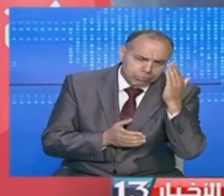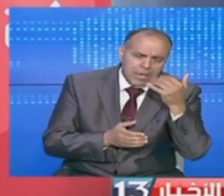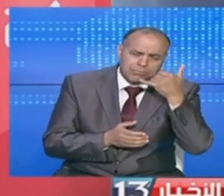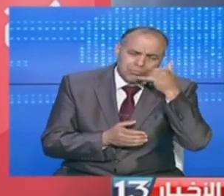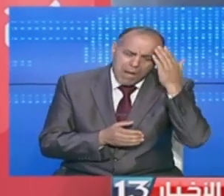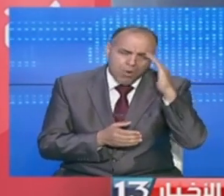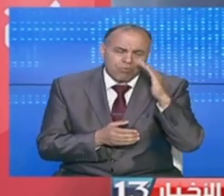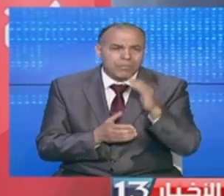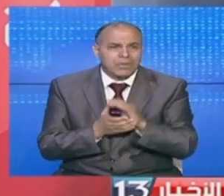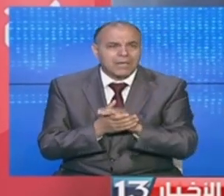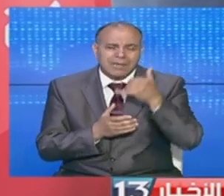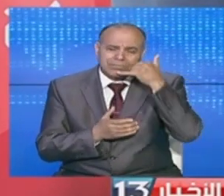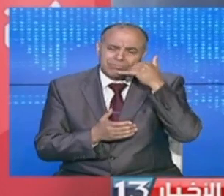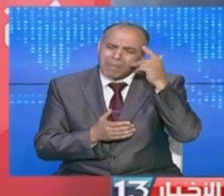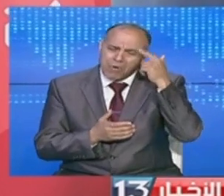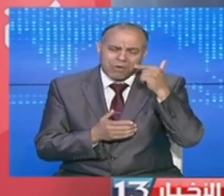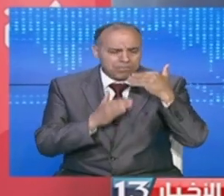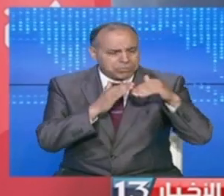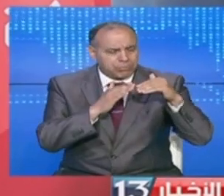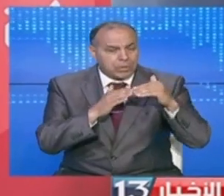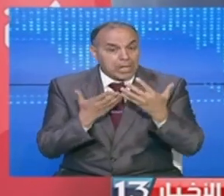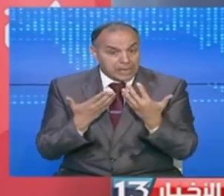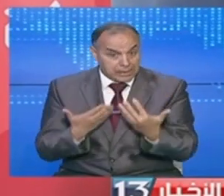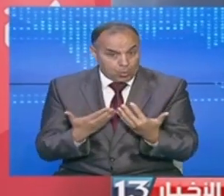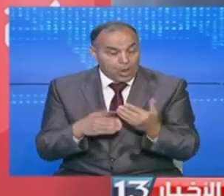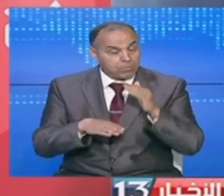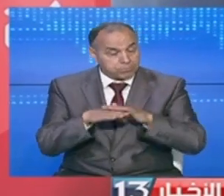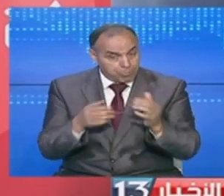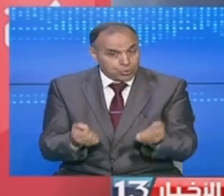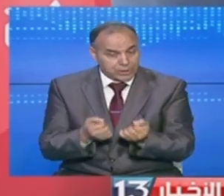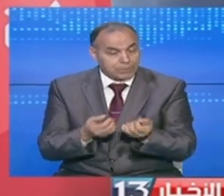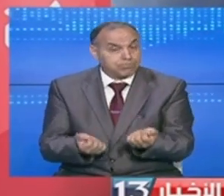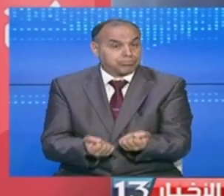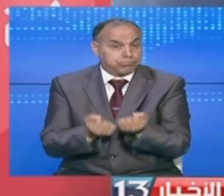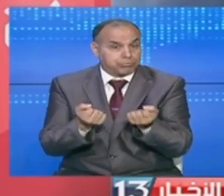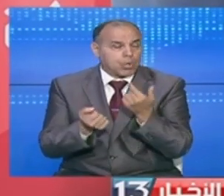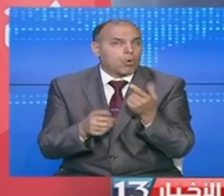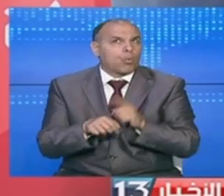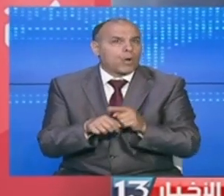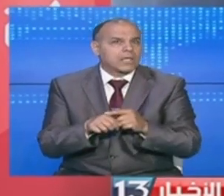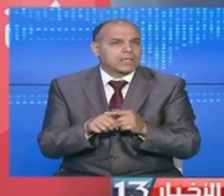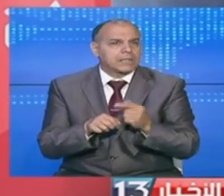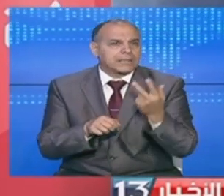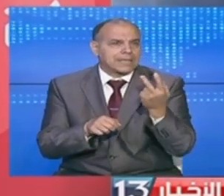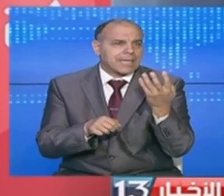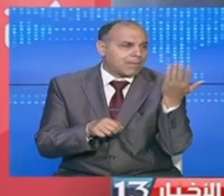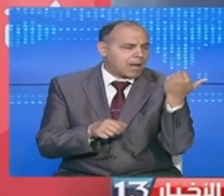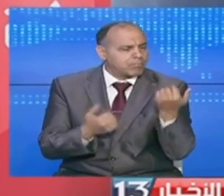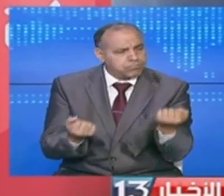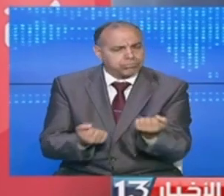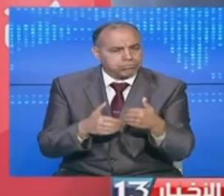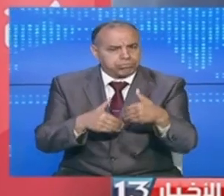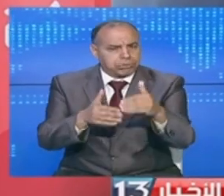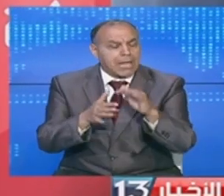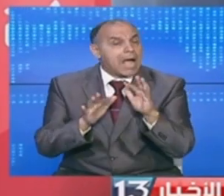بايمنت، يعني عن طريق الهاتف الجوال. وبدينا في الحملة التحسيسية التوعوية منذ 3 أو 4 أيام، حتى